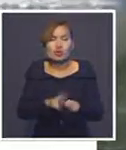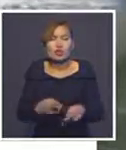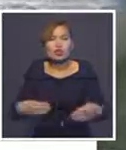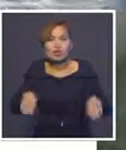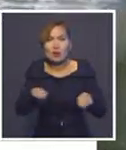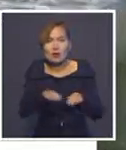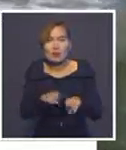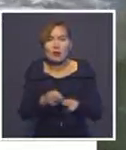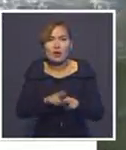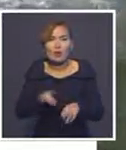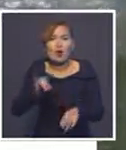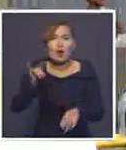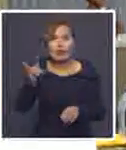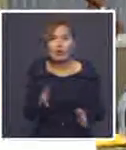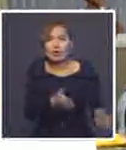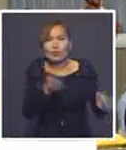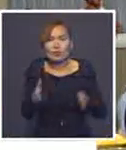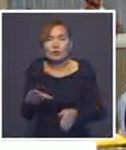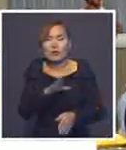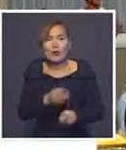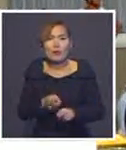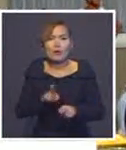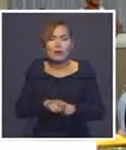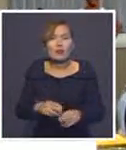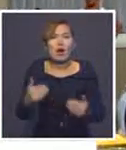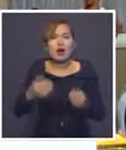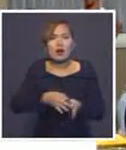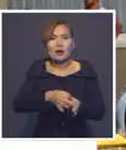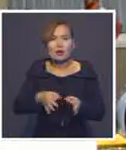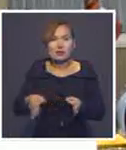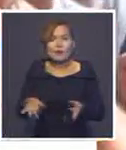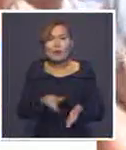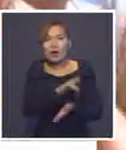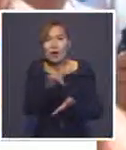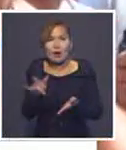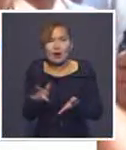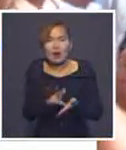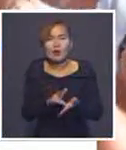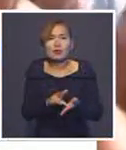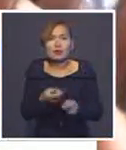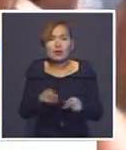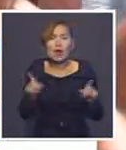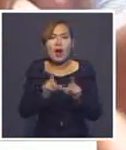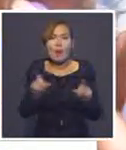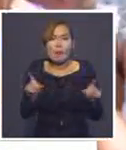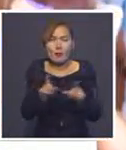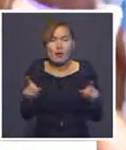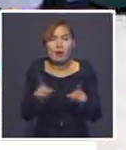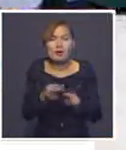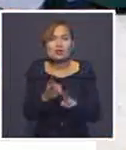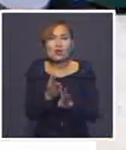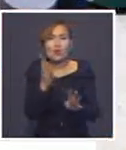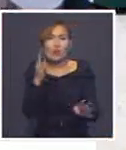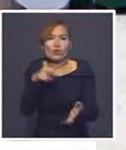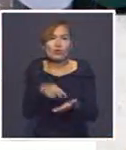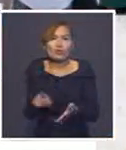800-ге жуық әуе рейсі кейінге қалуы мүмкін. Ал Майами тұрғындары тамақ алу үшін дүкендерде, дәмханаларда, мейрамханаларда ұзын